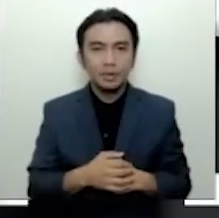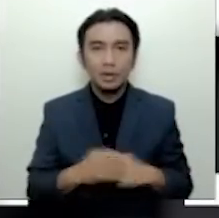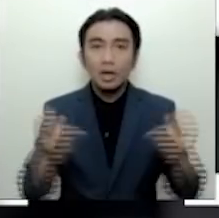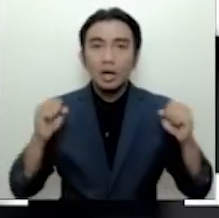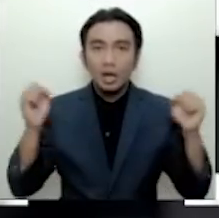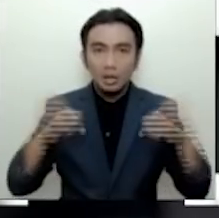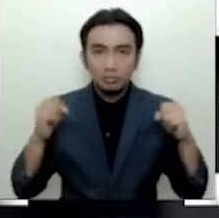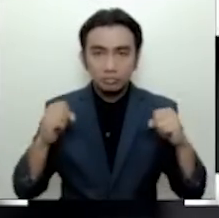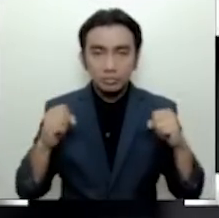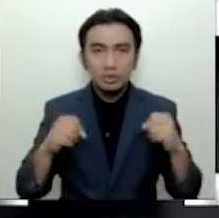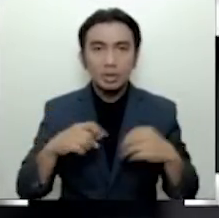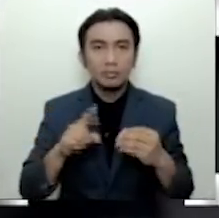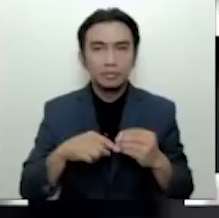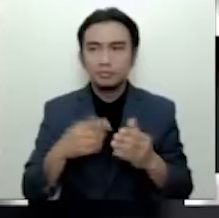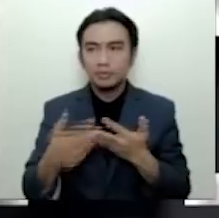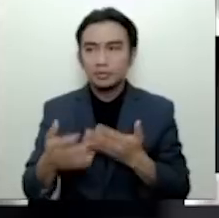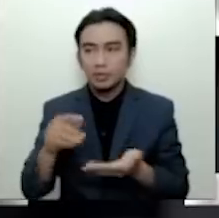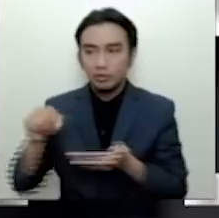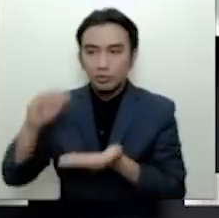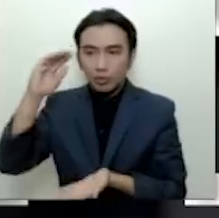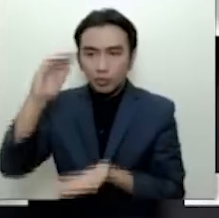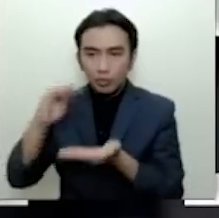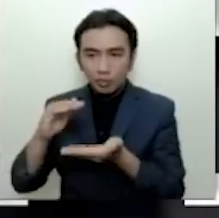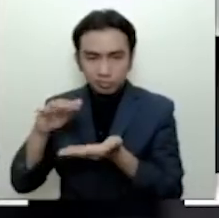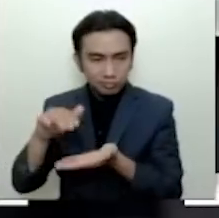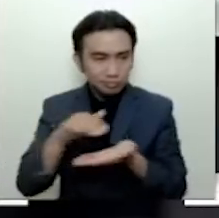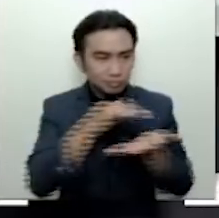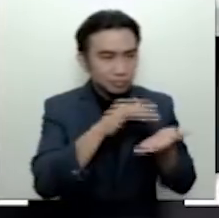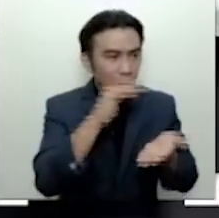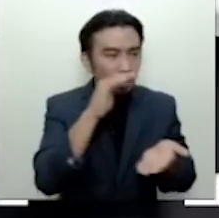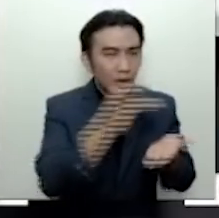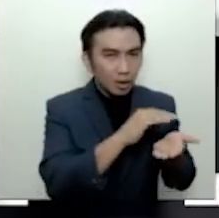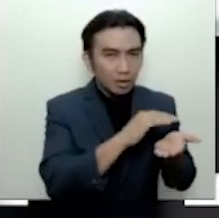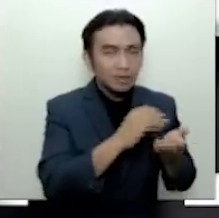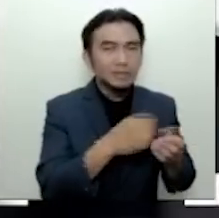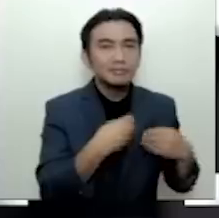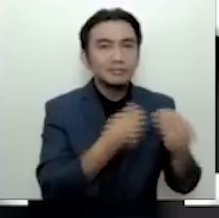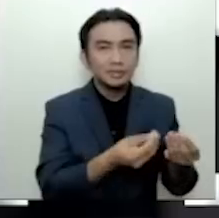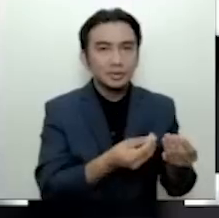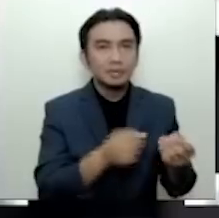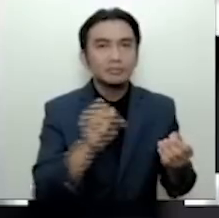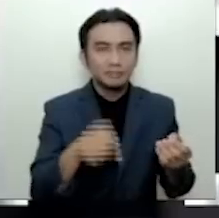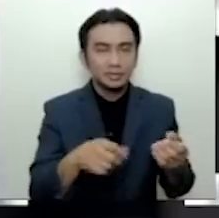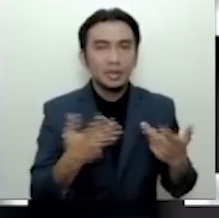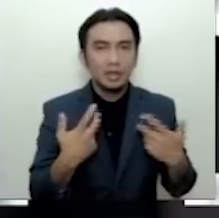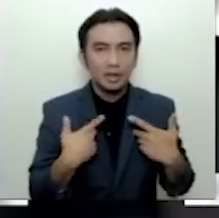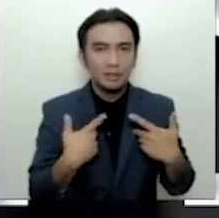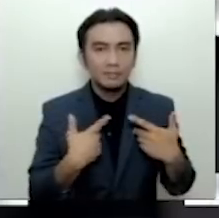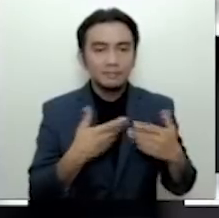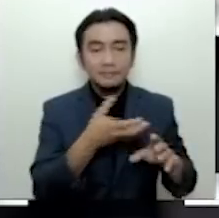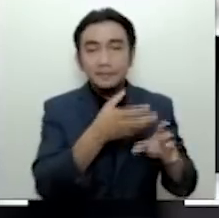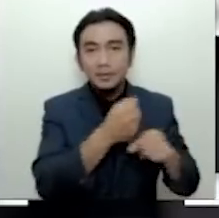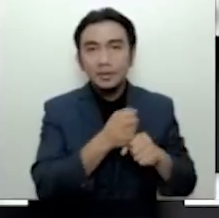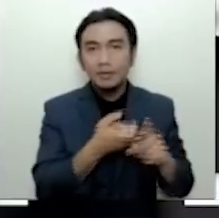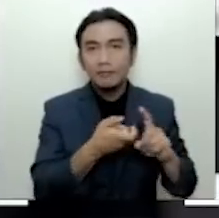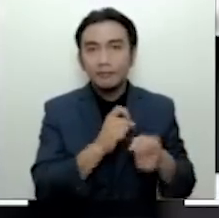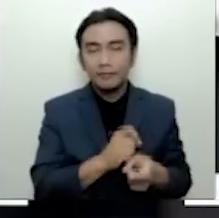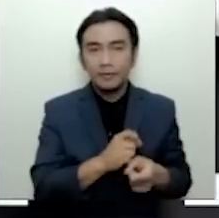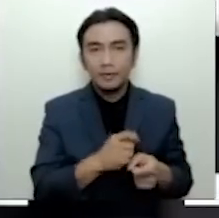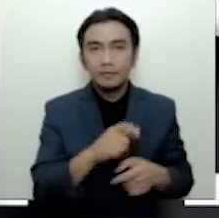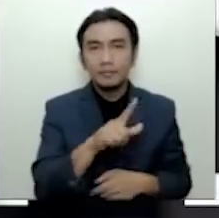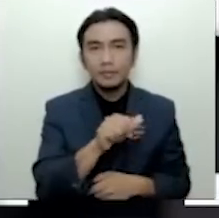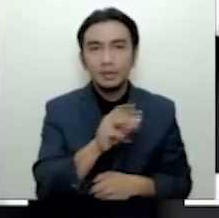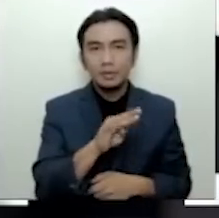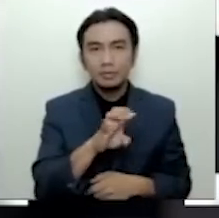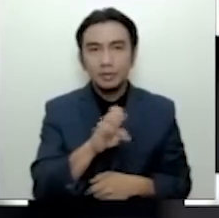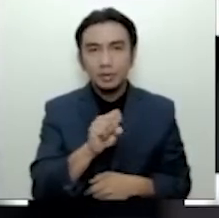kahit mabawasan sila dahil pwede naman daw silang kumuha ng karagdagang supply ng tubig mula sa Lamesa Dam. Ang problema, bumababa na